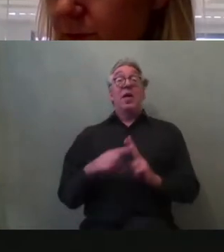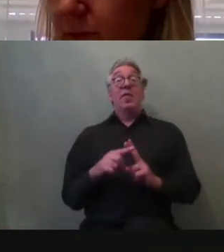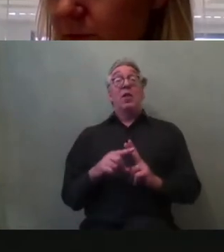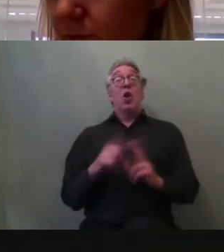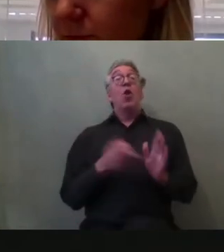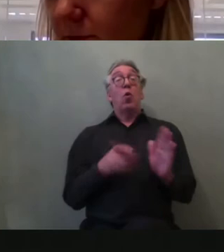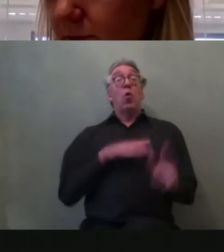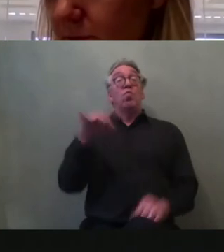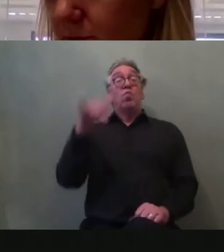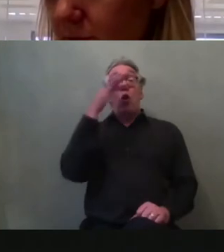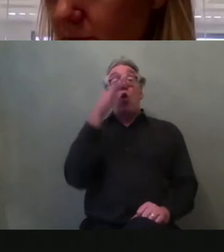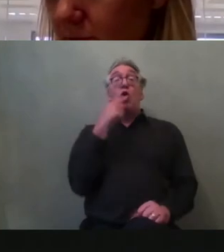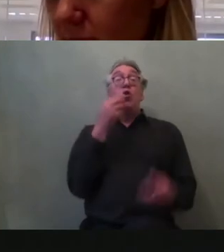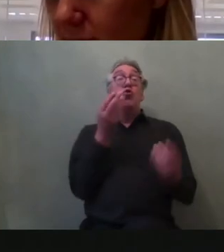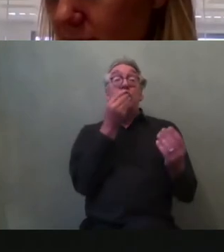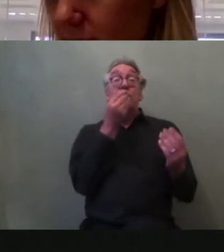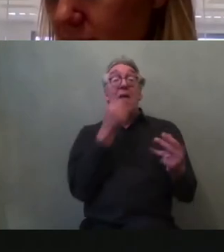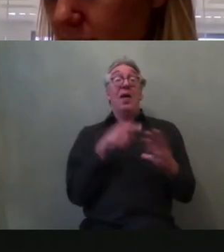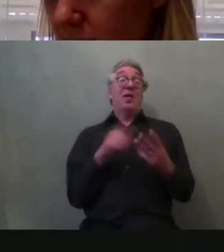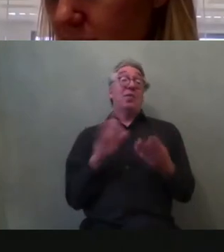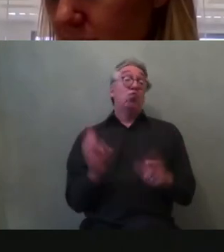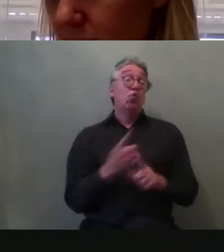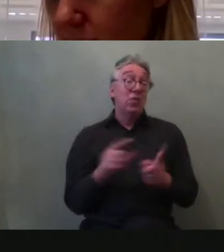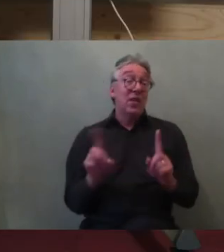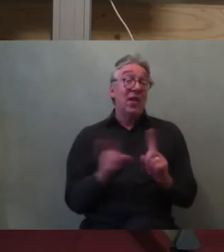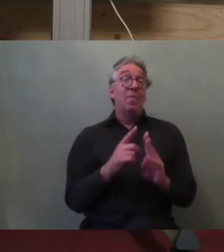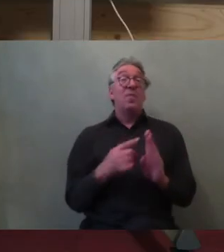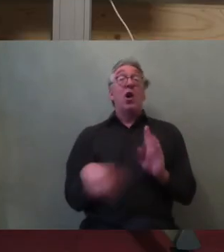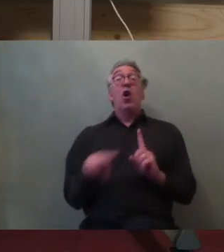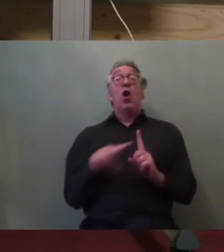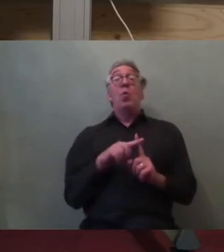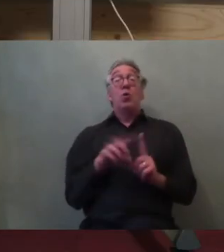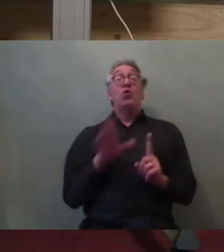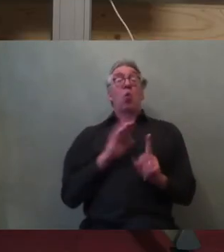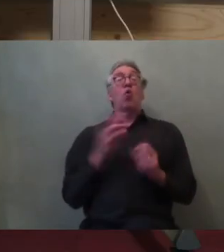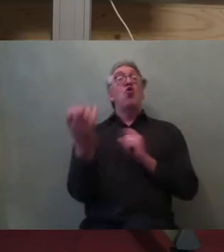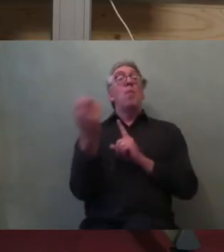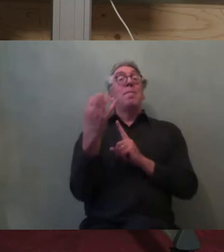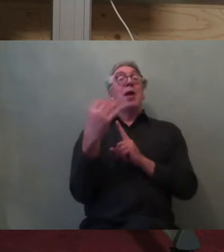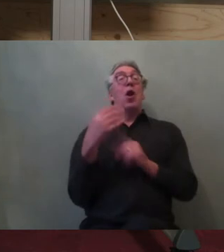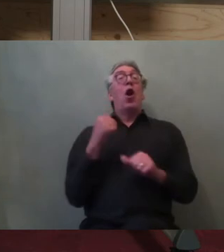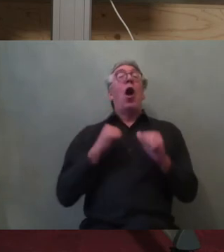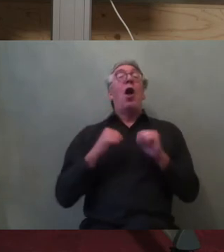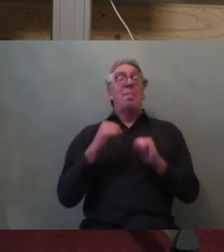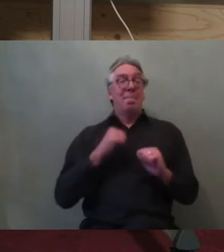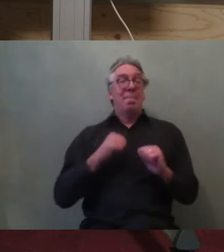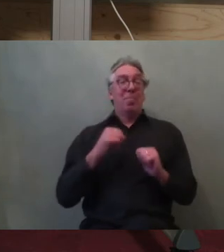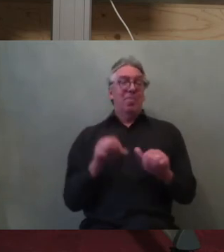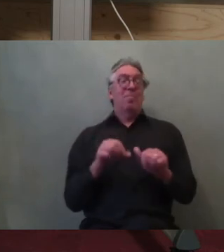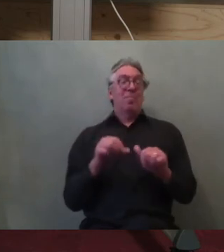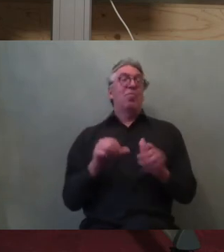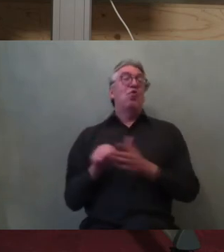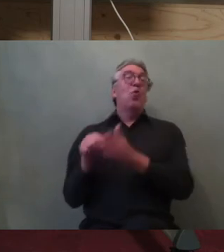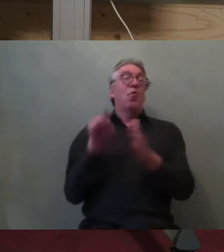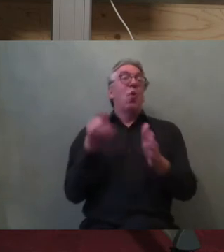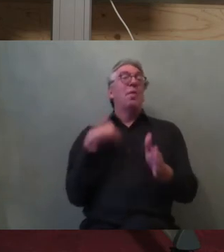smaak en muziek. En tenslotte bieden zij ook prikkelarme museumbezoeken aan voor mensen die prikkelgevoelig zijn. En dat